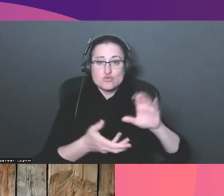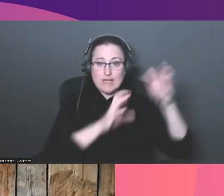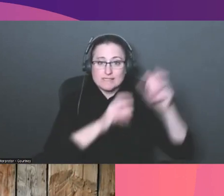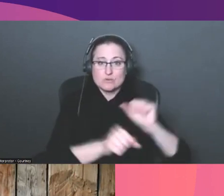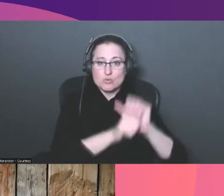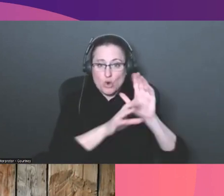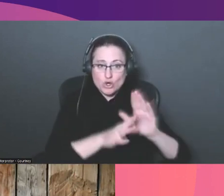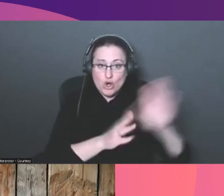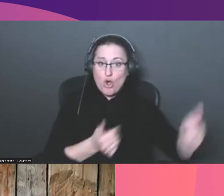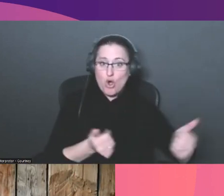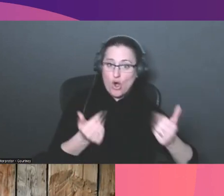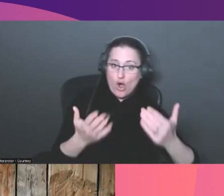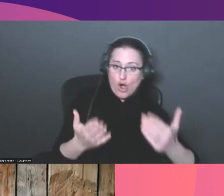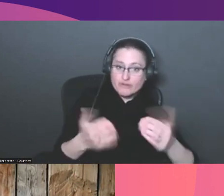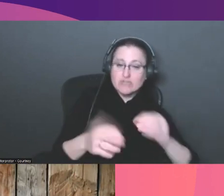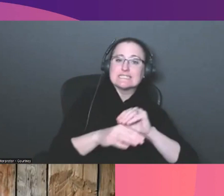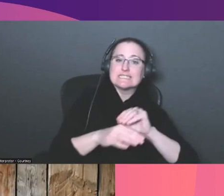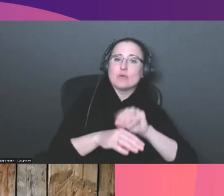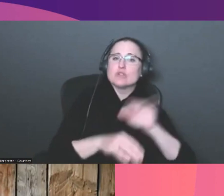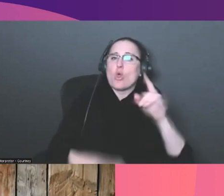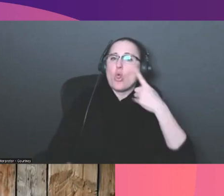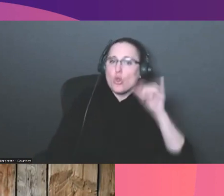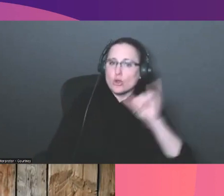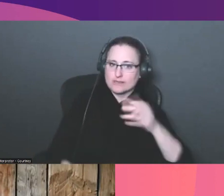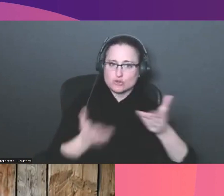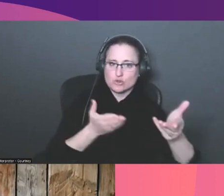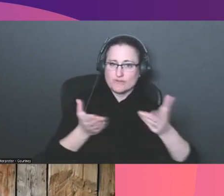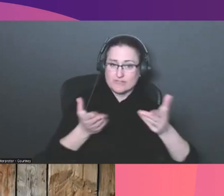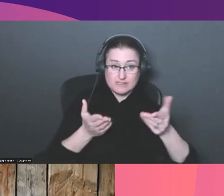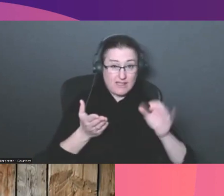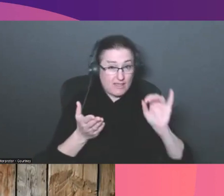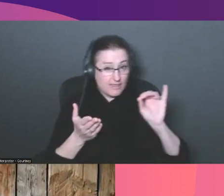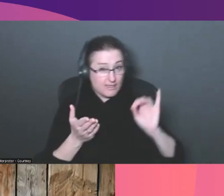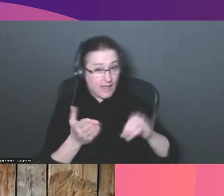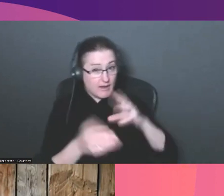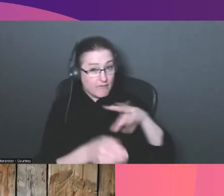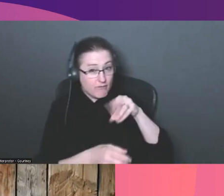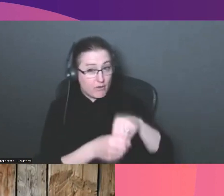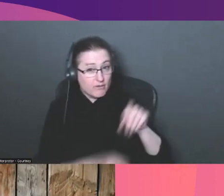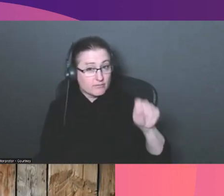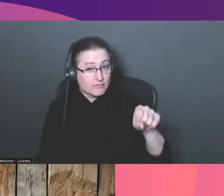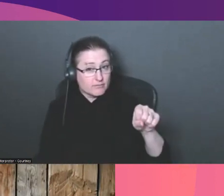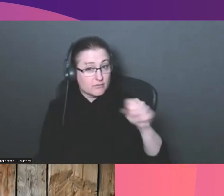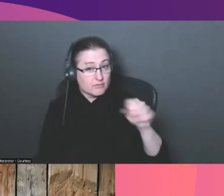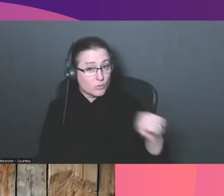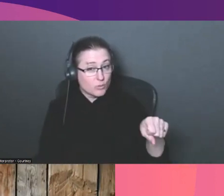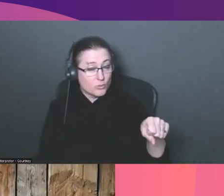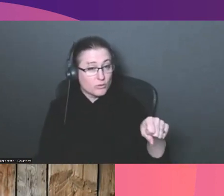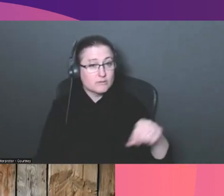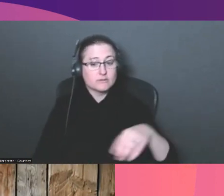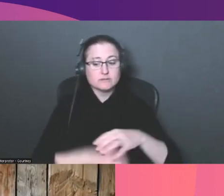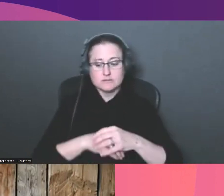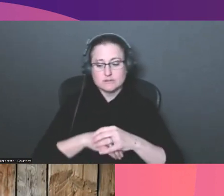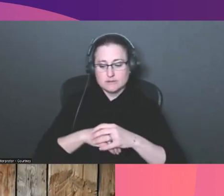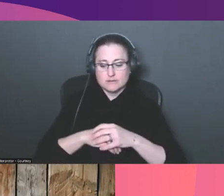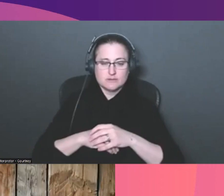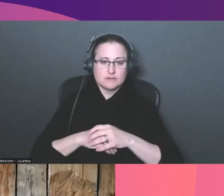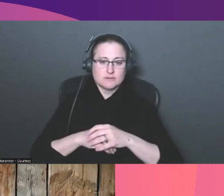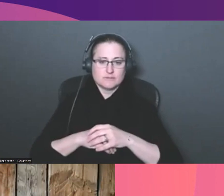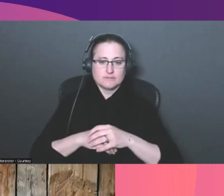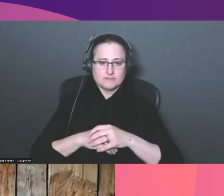Donc, est-ce par exemple, si dans les maisons d'hébergement, des